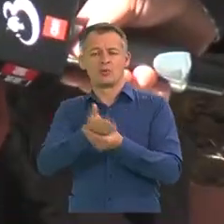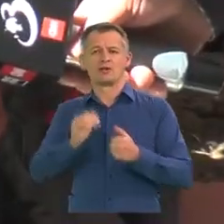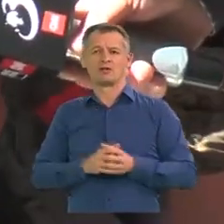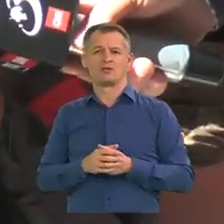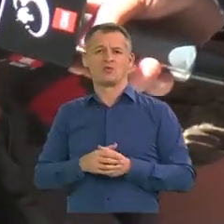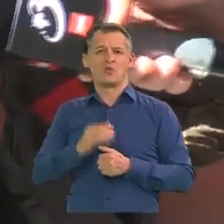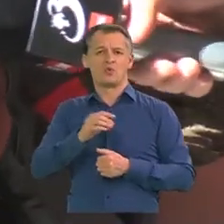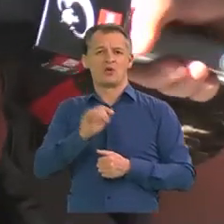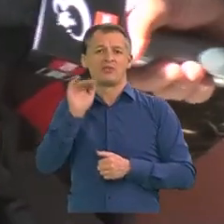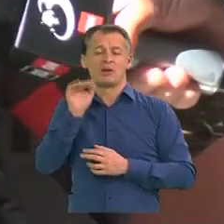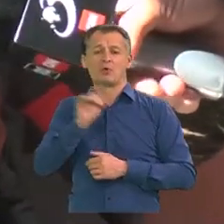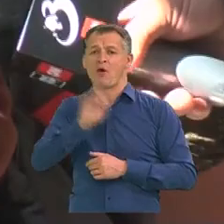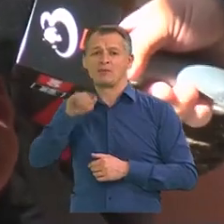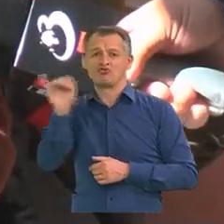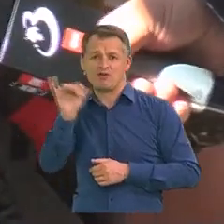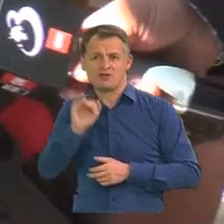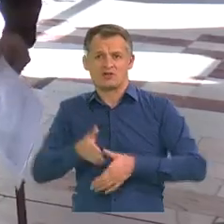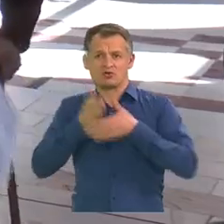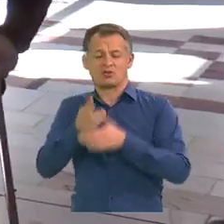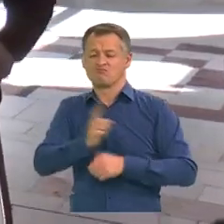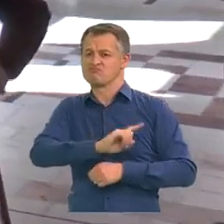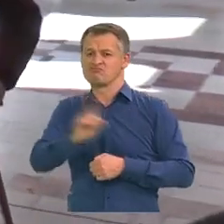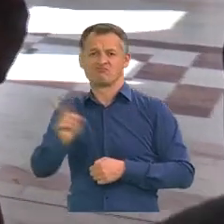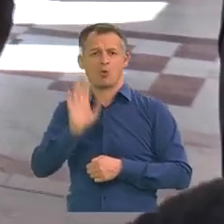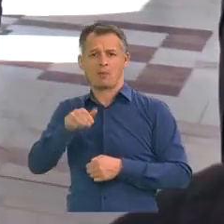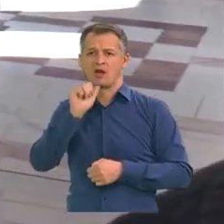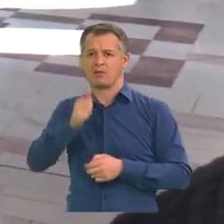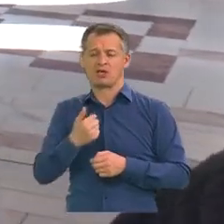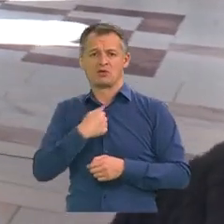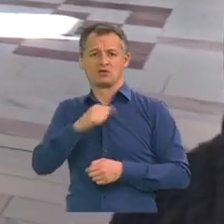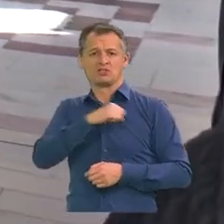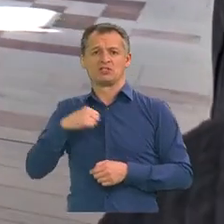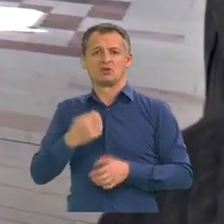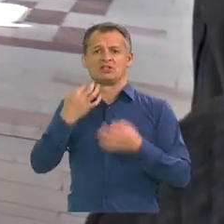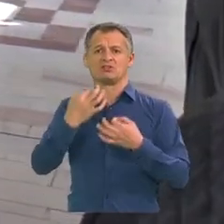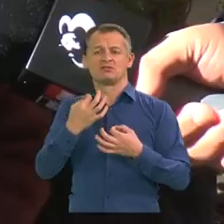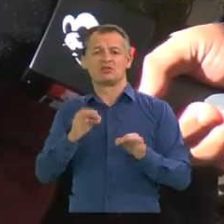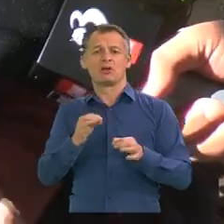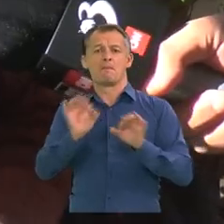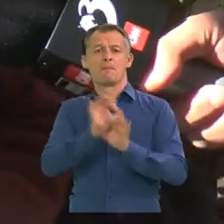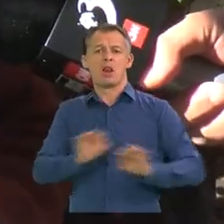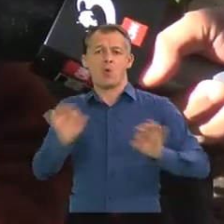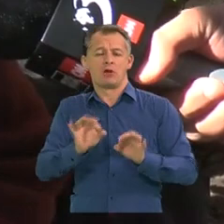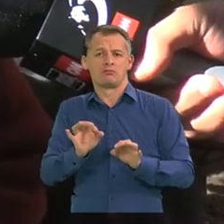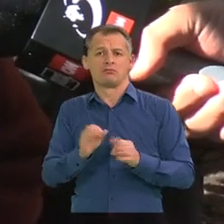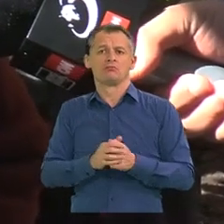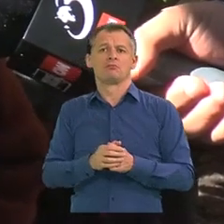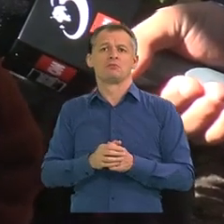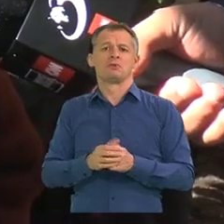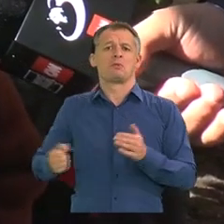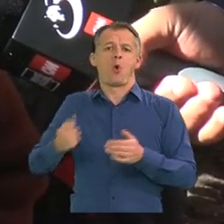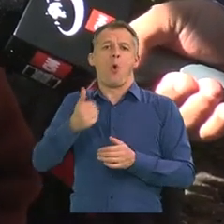bancă. Sunteți singură. Sigur. Ce pensie aveți? 10 milioane. Cum vă descurcați? Nu mă înainte eu, că mă înainte la pensie,